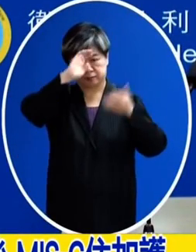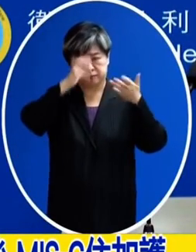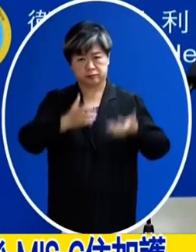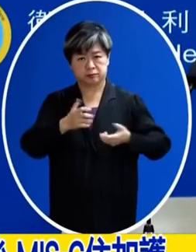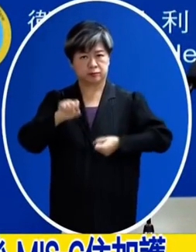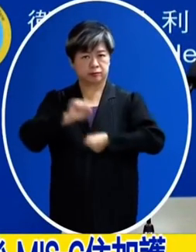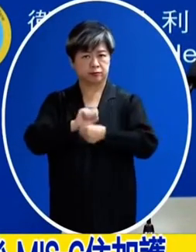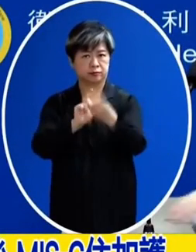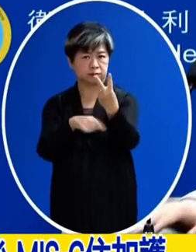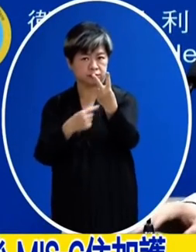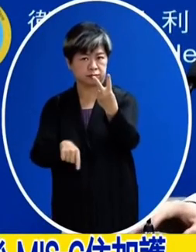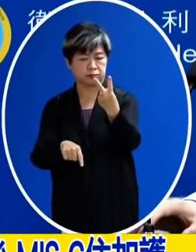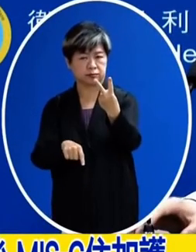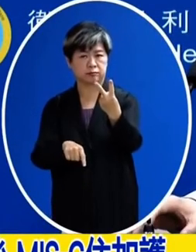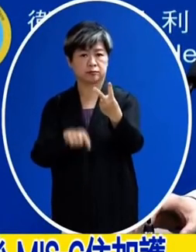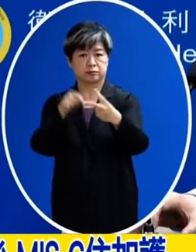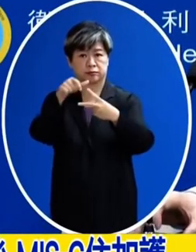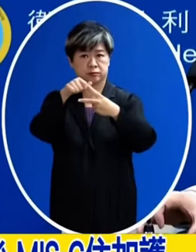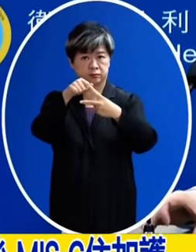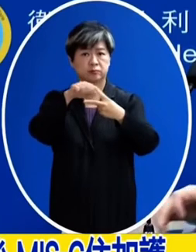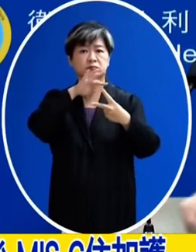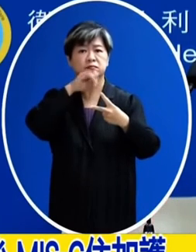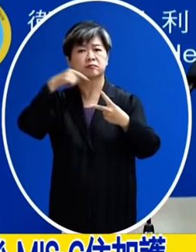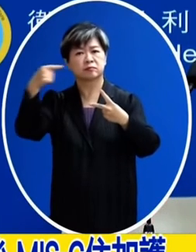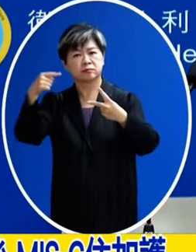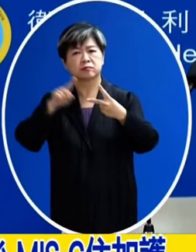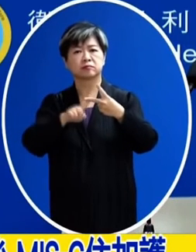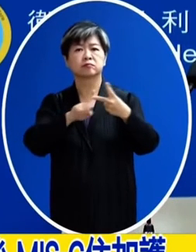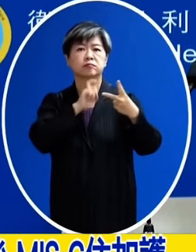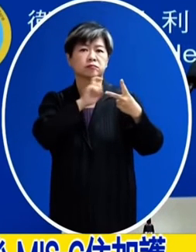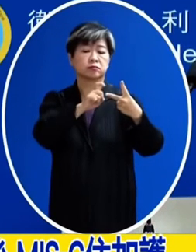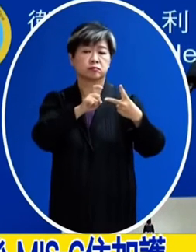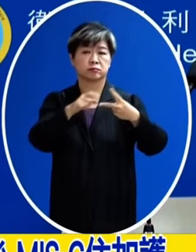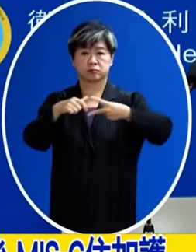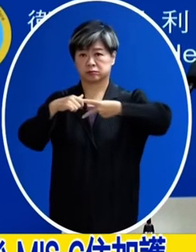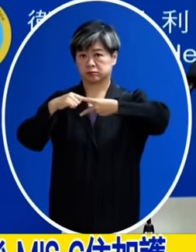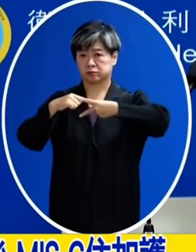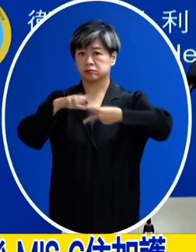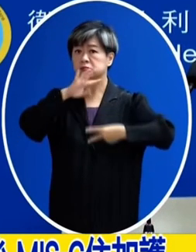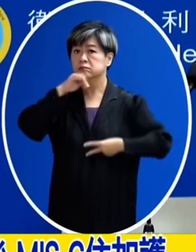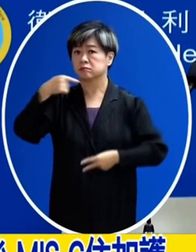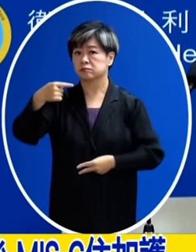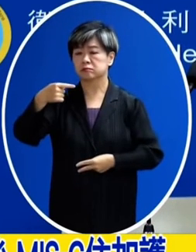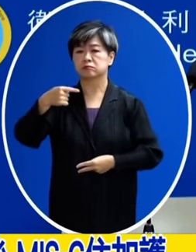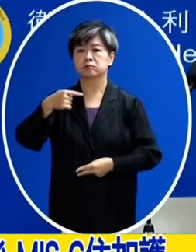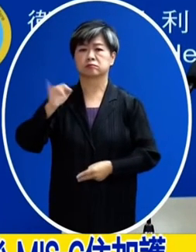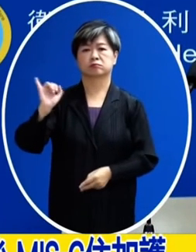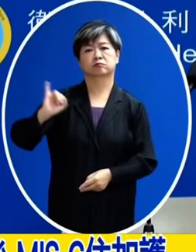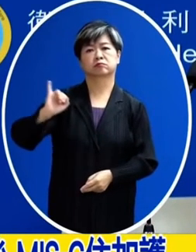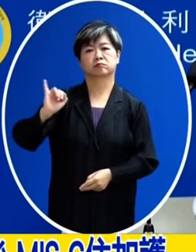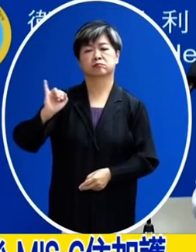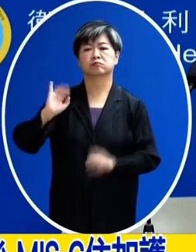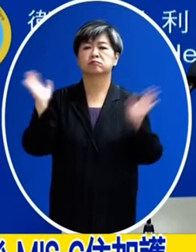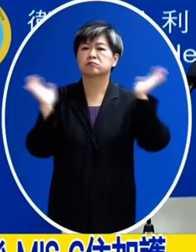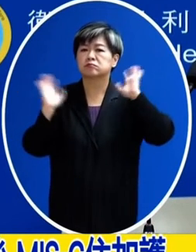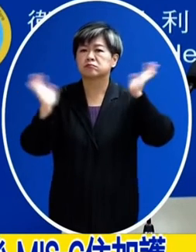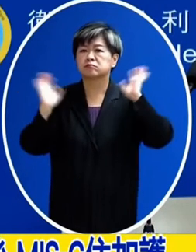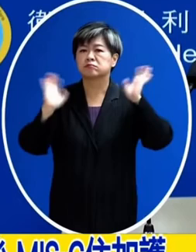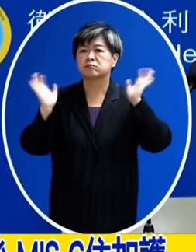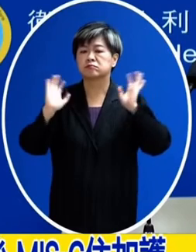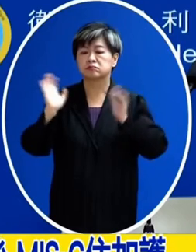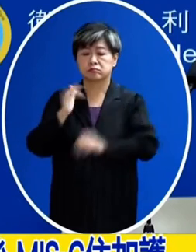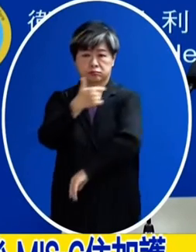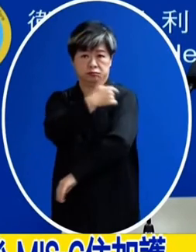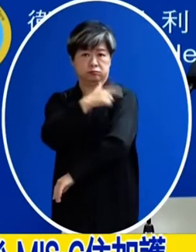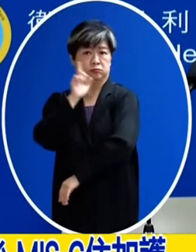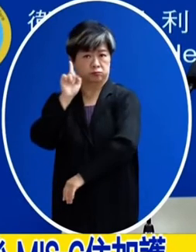新增2例，分别是1岁跟10岁。1岁的这一位是一位女童，她本身有接种